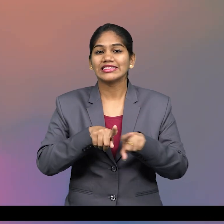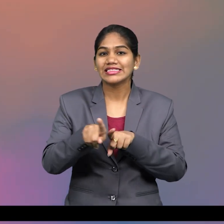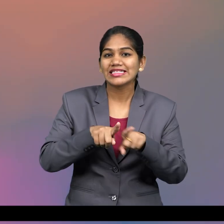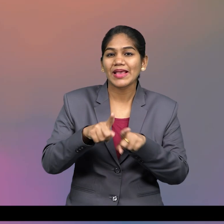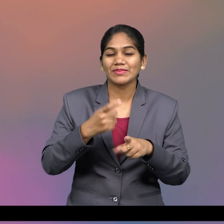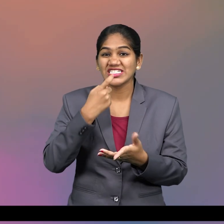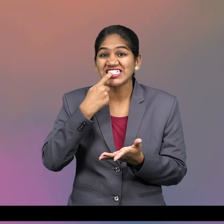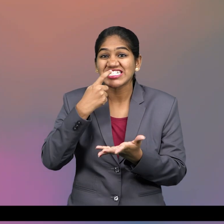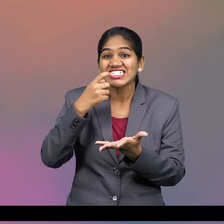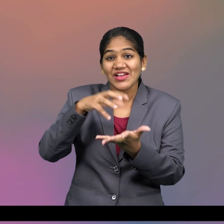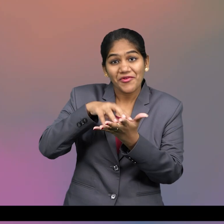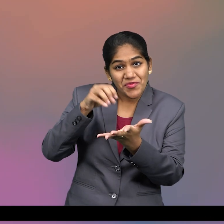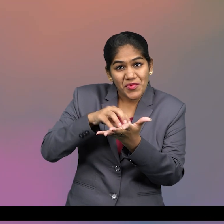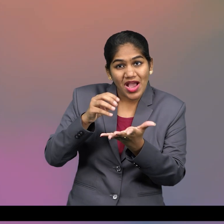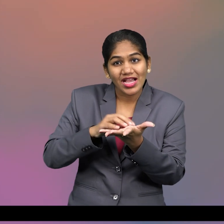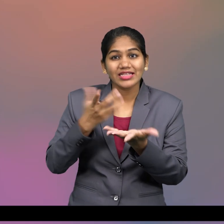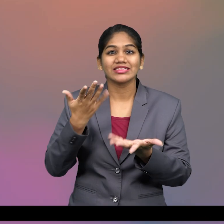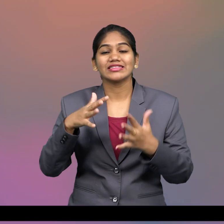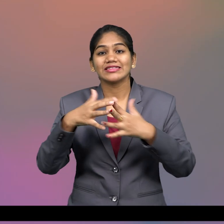गहू, साखर,